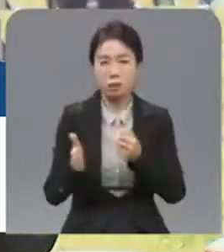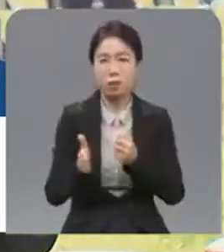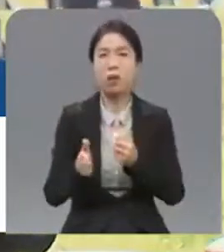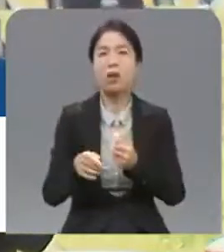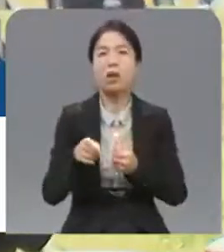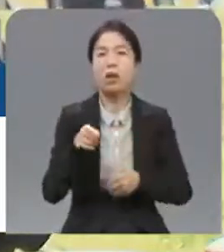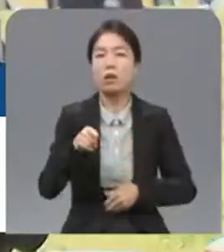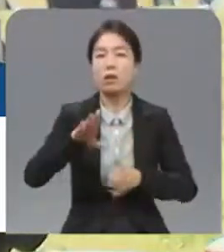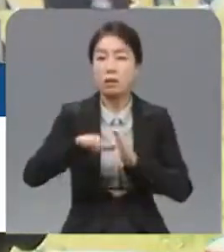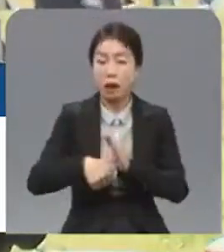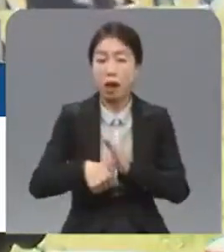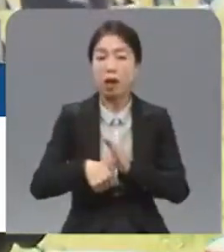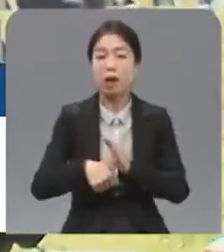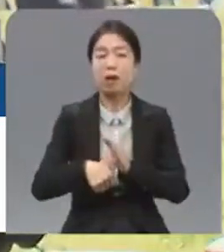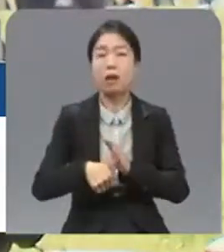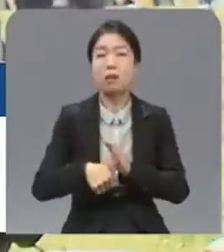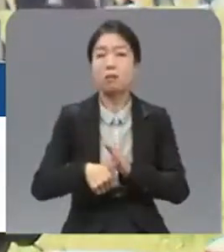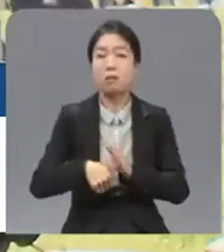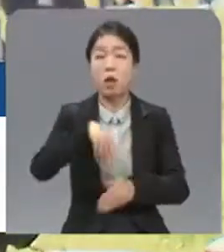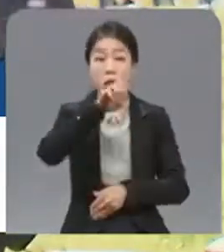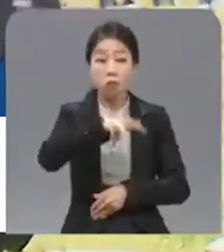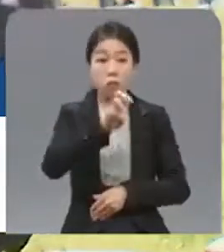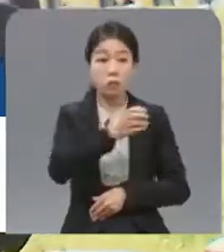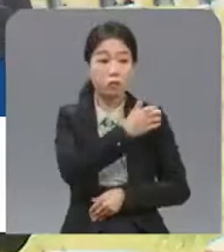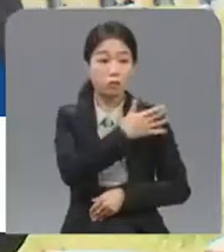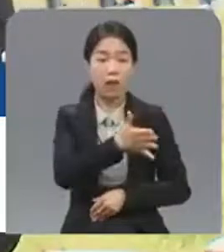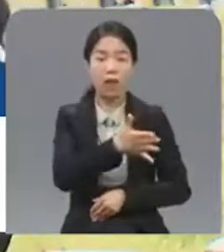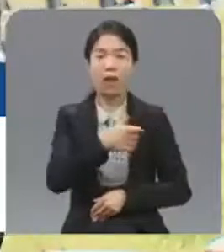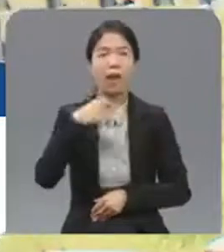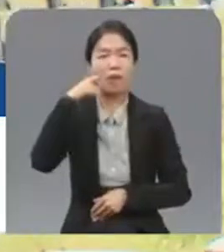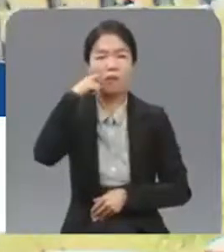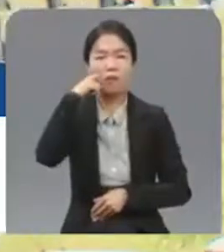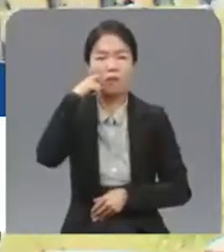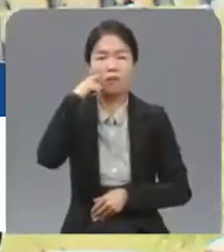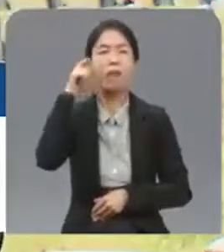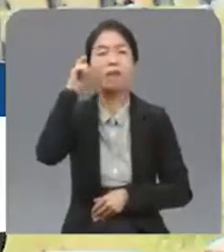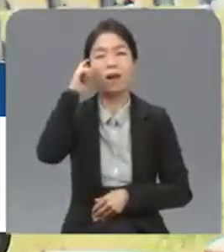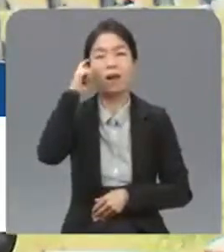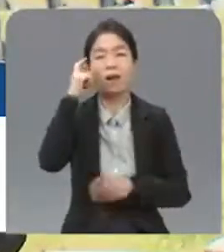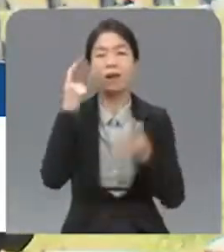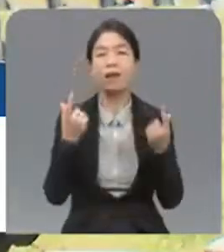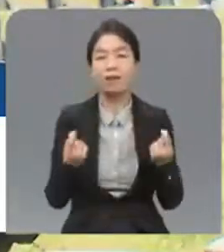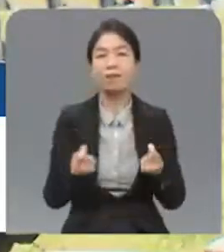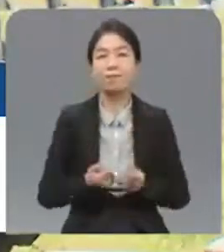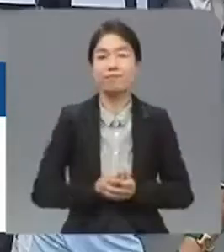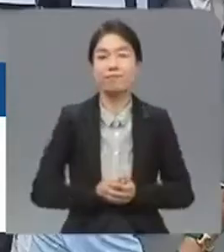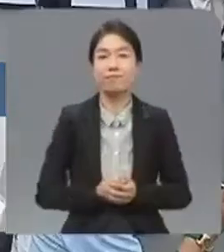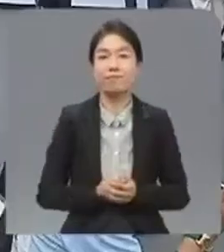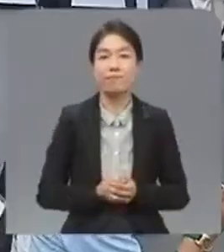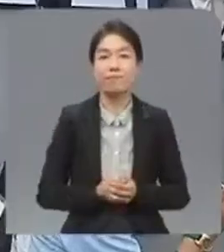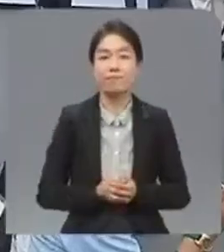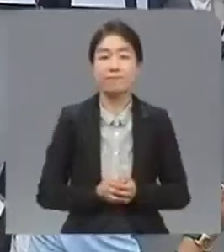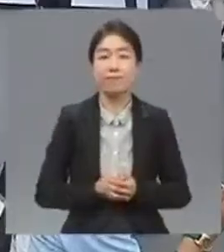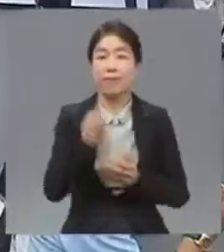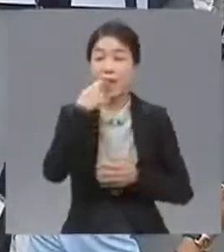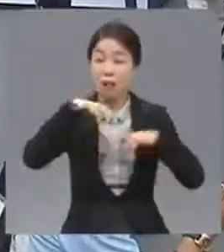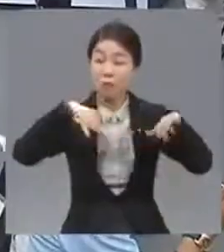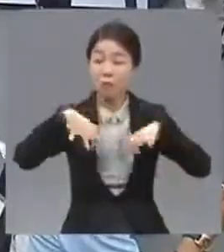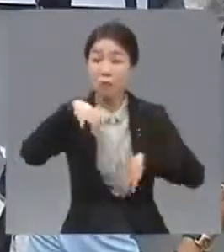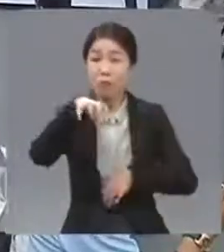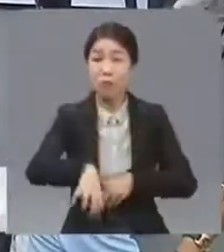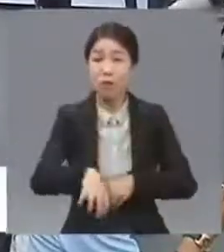좀 단순히 강주의 문제만 보면 안 되겠다라고 생각이 들었습니다.